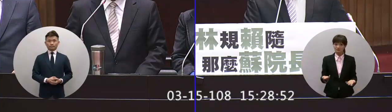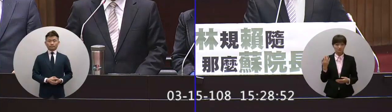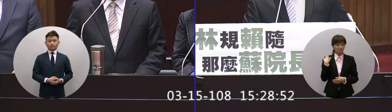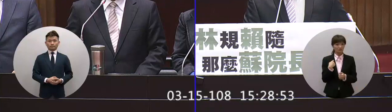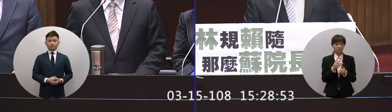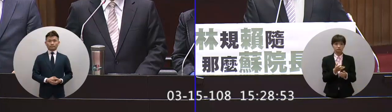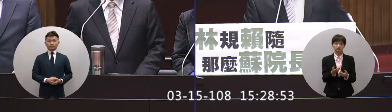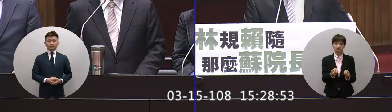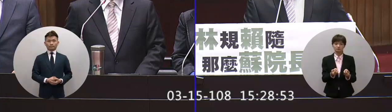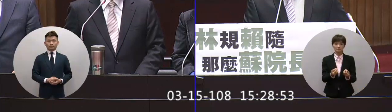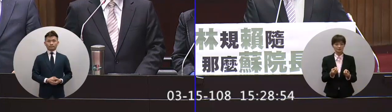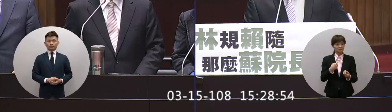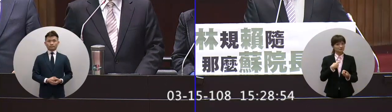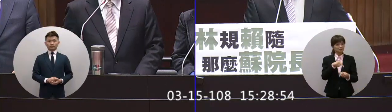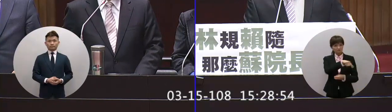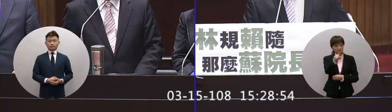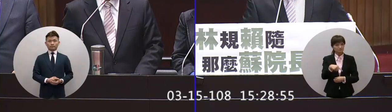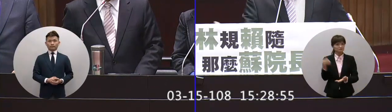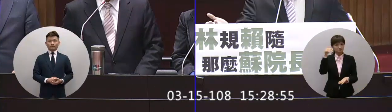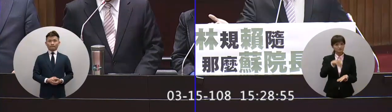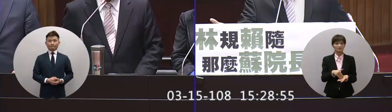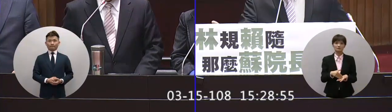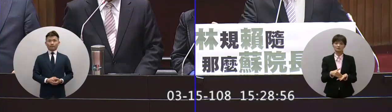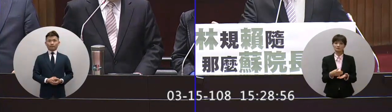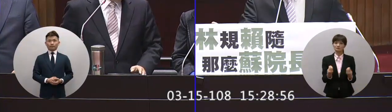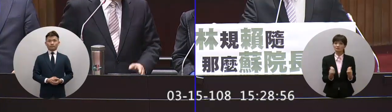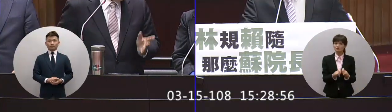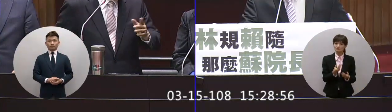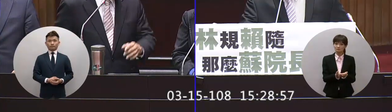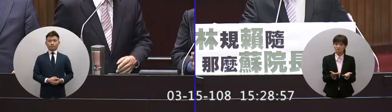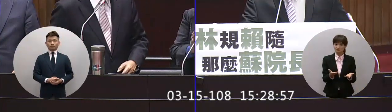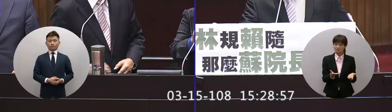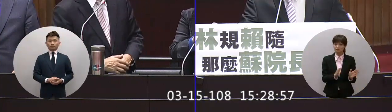你们到底要怎么样来处理？回答我。